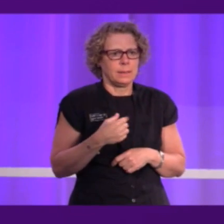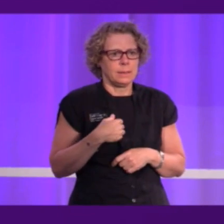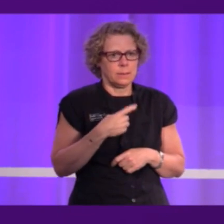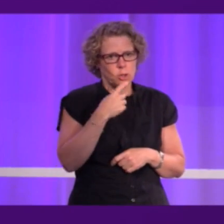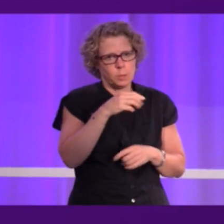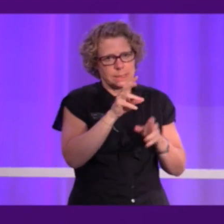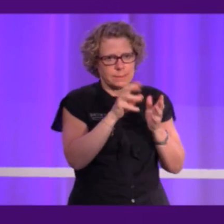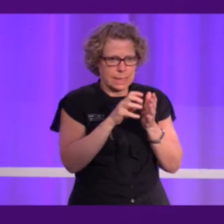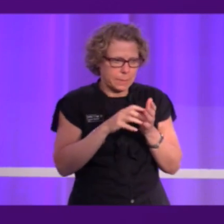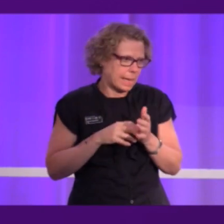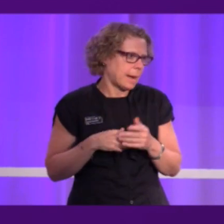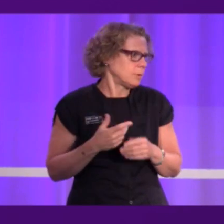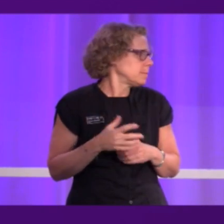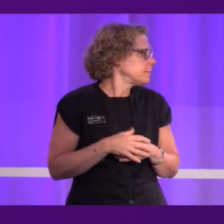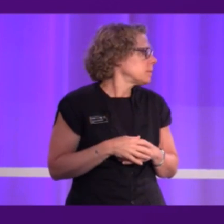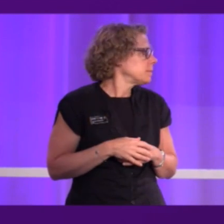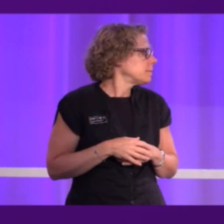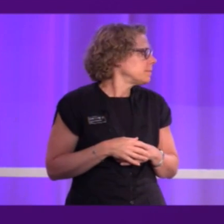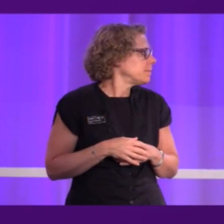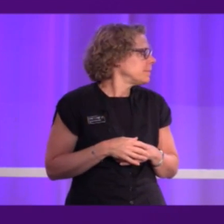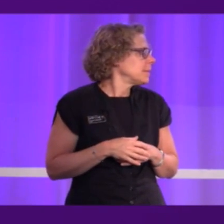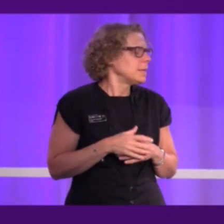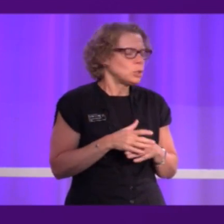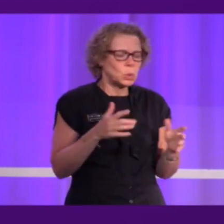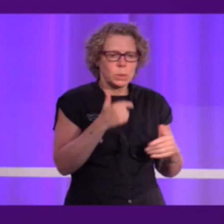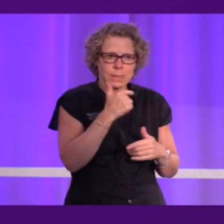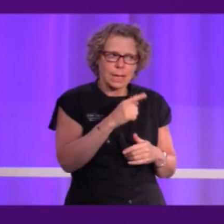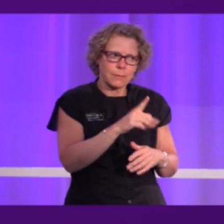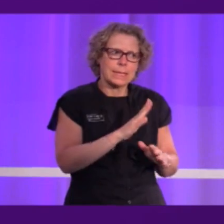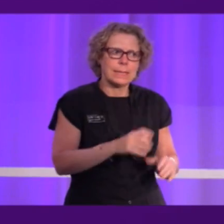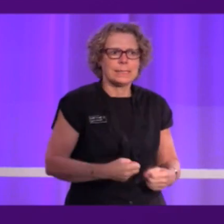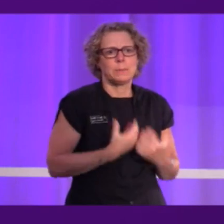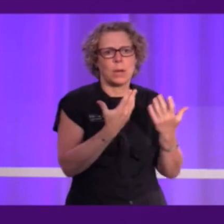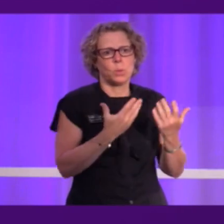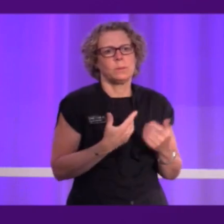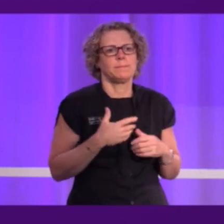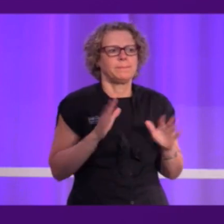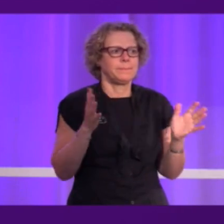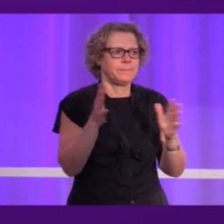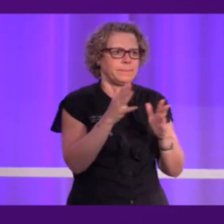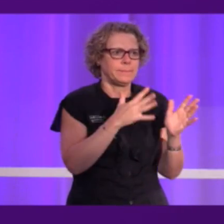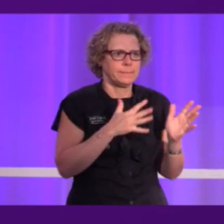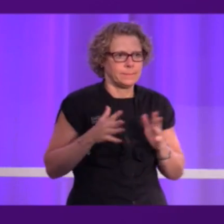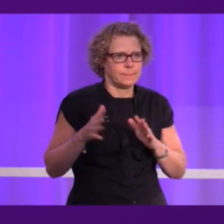låter den lite grann. Ja, tack så jättemycket. Stort tack för inspirationen, ja. Anna. Tack. Tack.